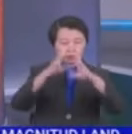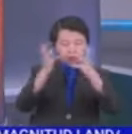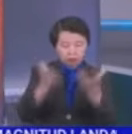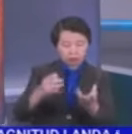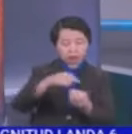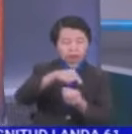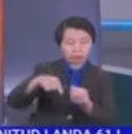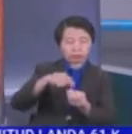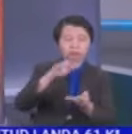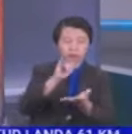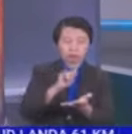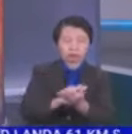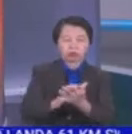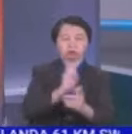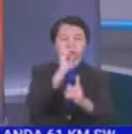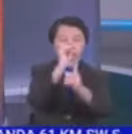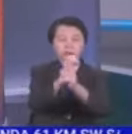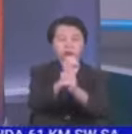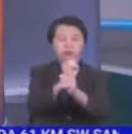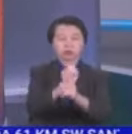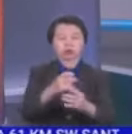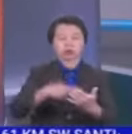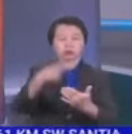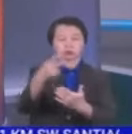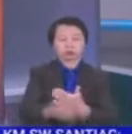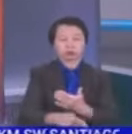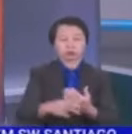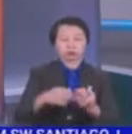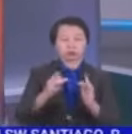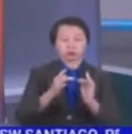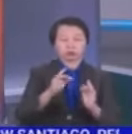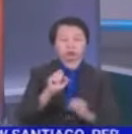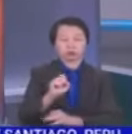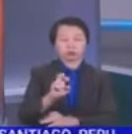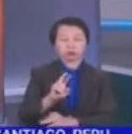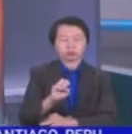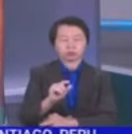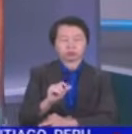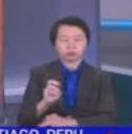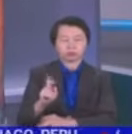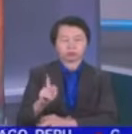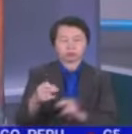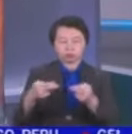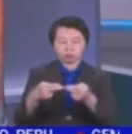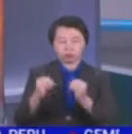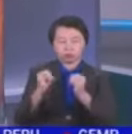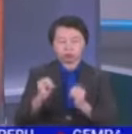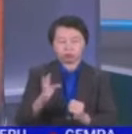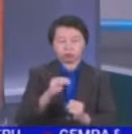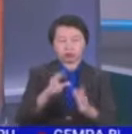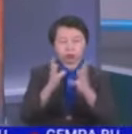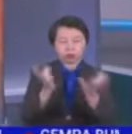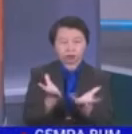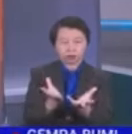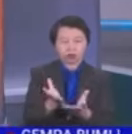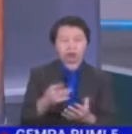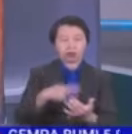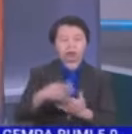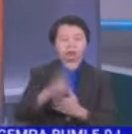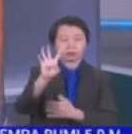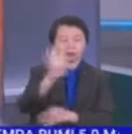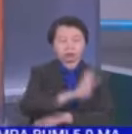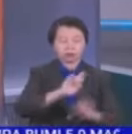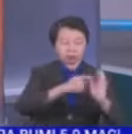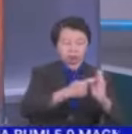alam sekitar, itu antara objektif utama program serangkai ekspresi hubungan ihsan dan alam. Program 4 hari